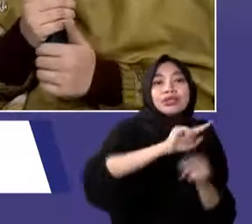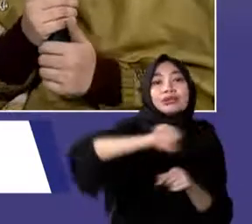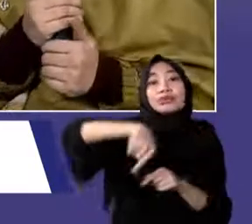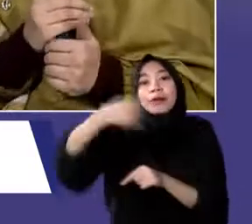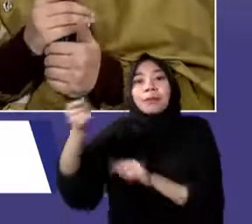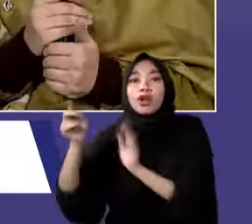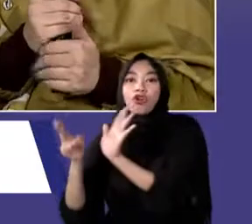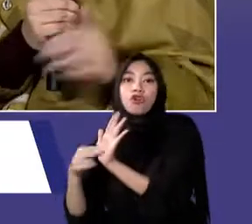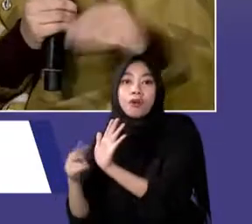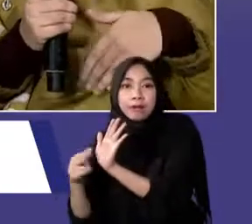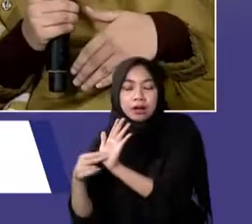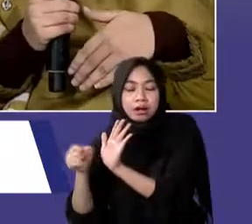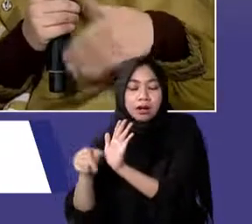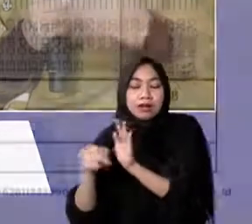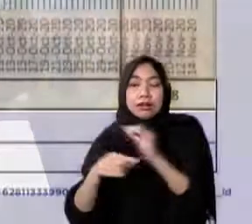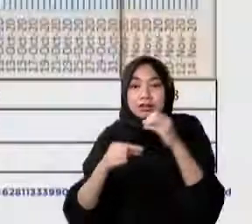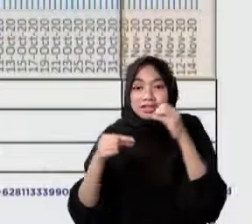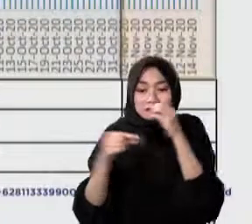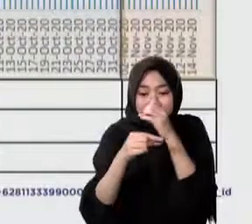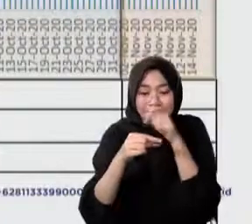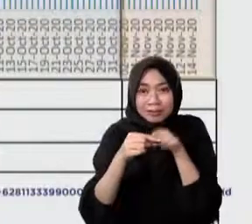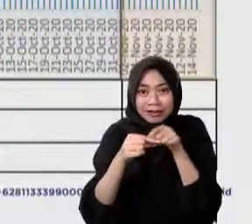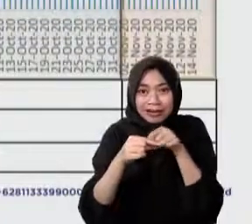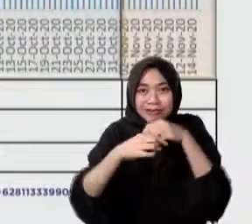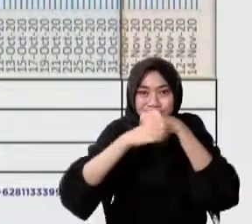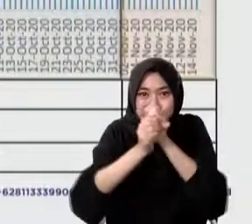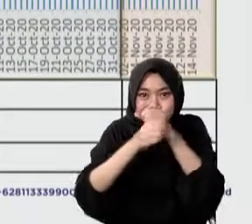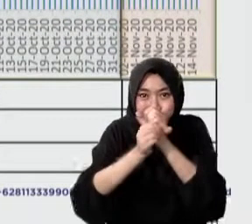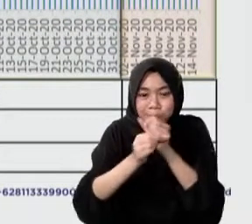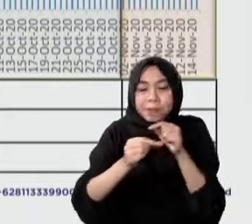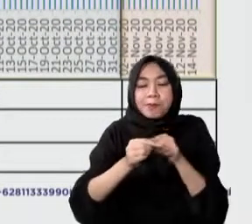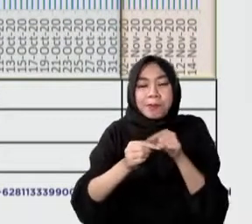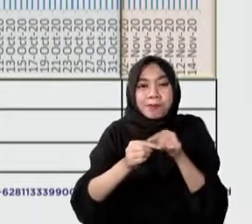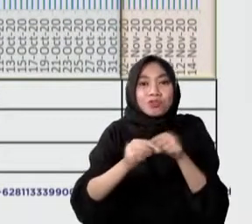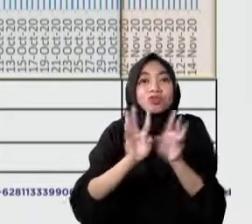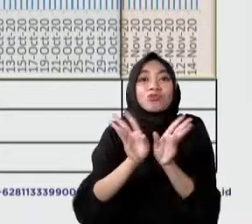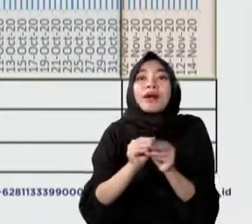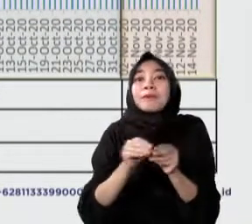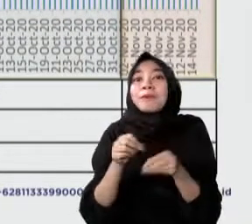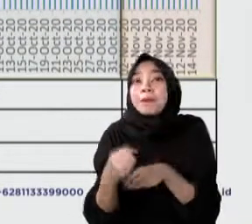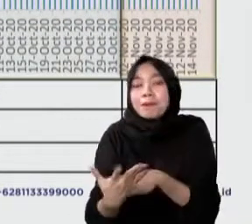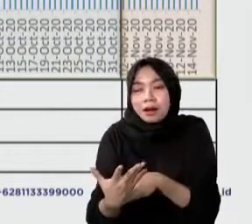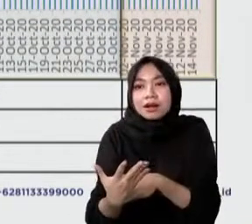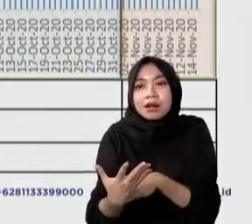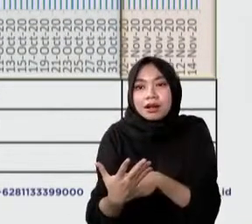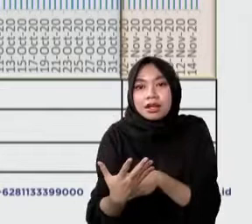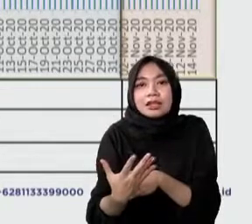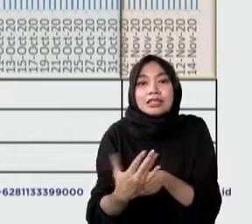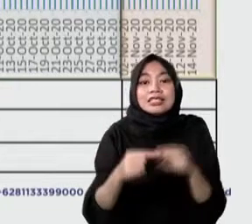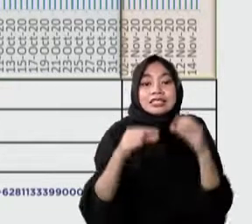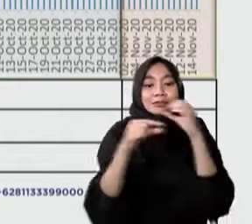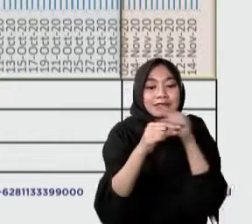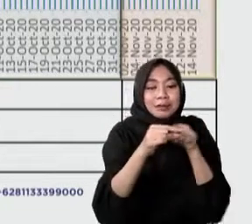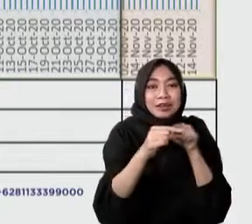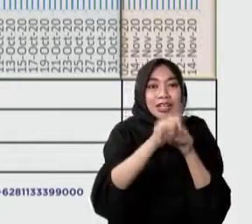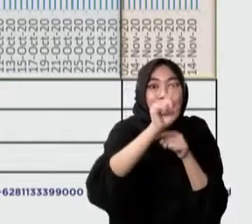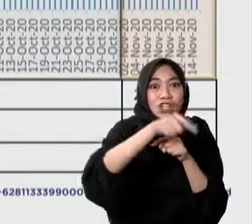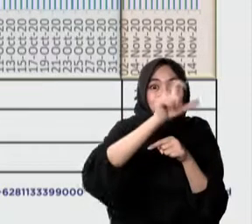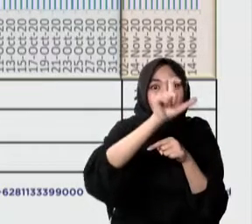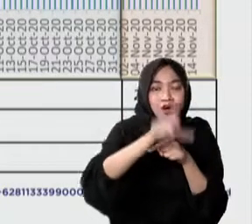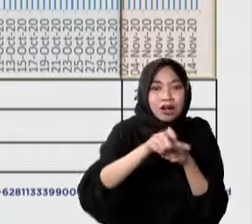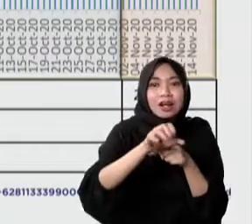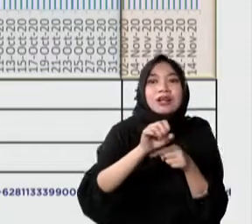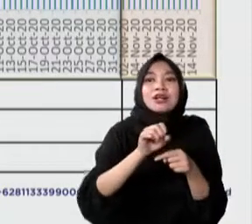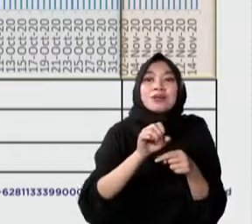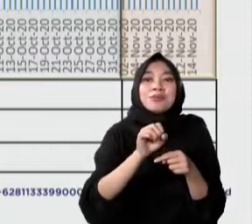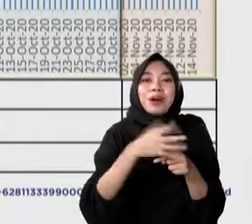November, di mana memang jumlah spesimennya. Jadi yang harus kita pahami, spesimen itu adalah satu orang itu bisa diperiksa beberapa